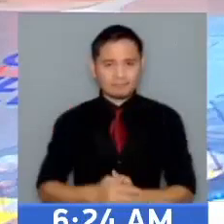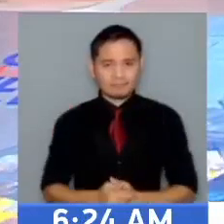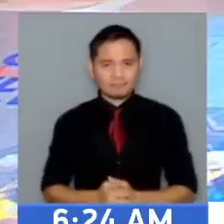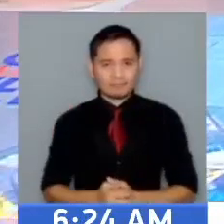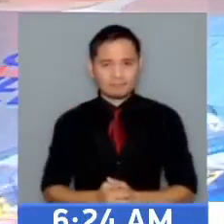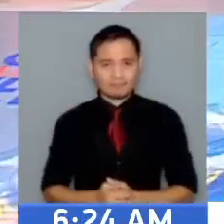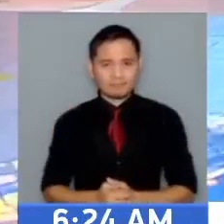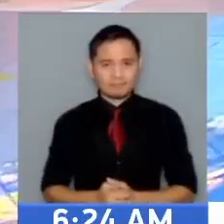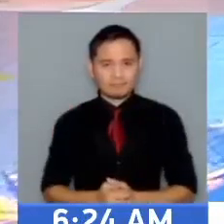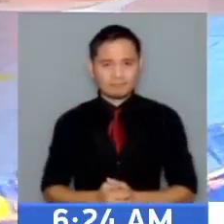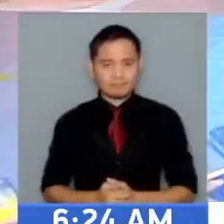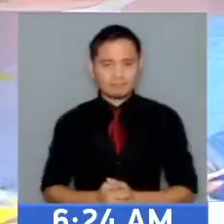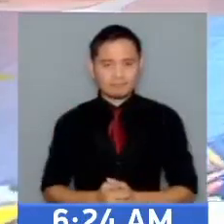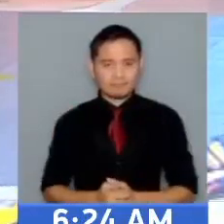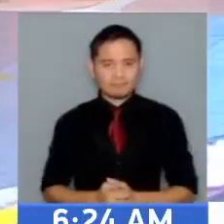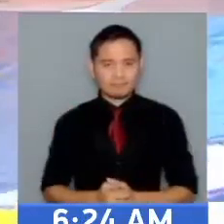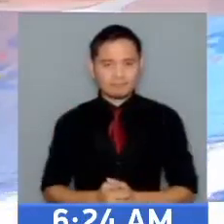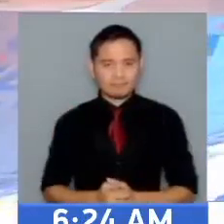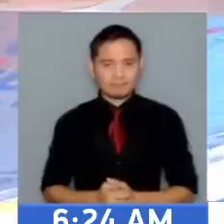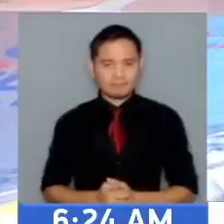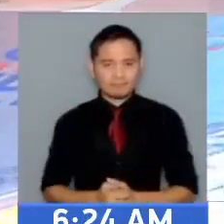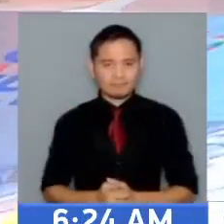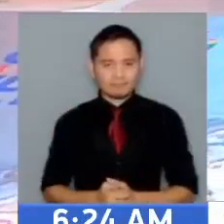lagi, mga kapuso.